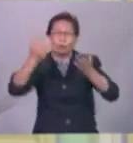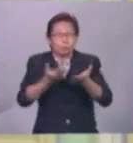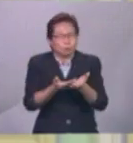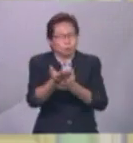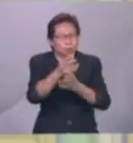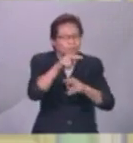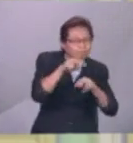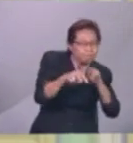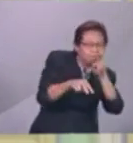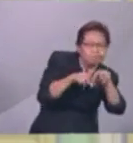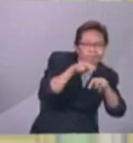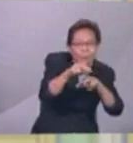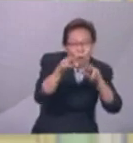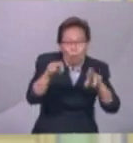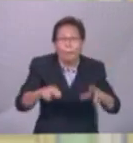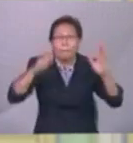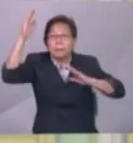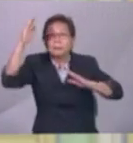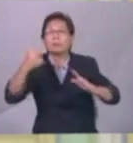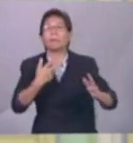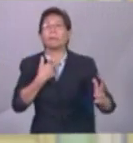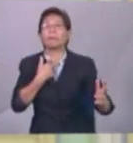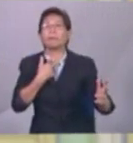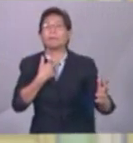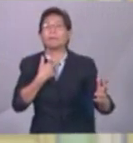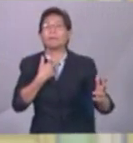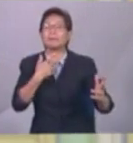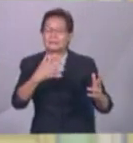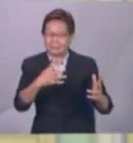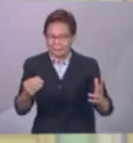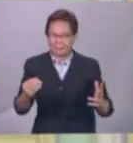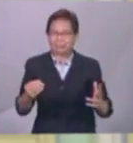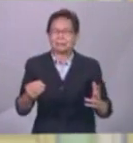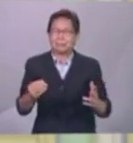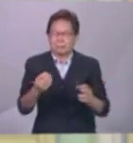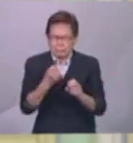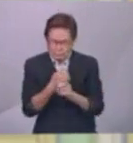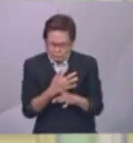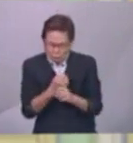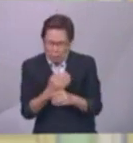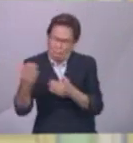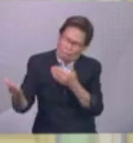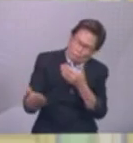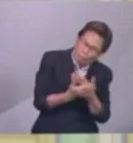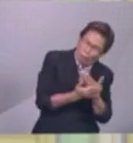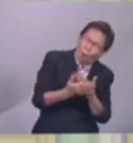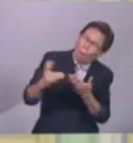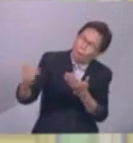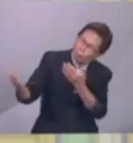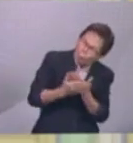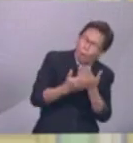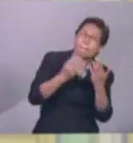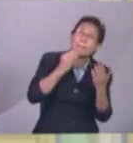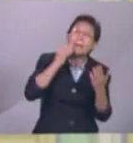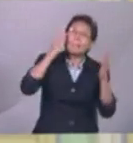rakyat kita di luar negara yang terkandung dan usaha untuk membawa balik mereka dilaksanakan oleh